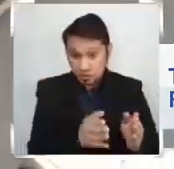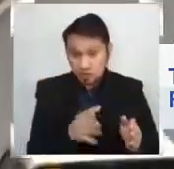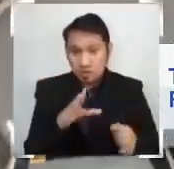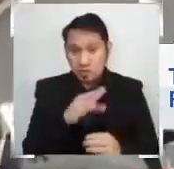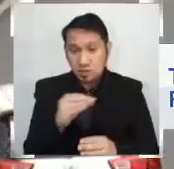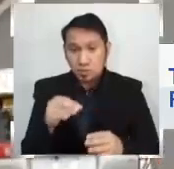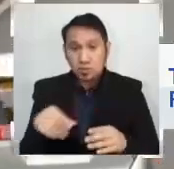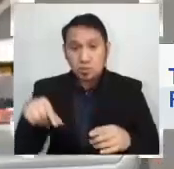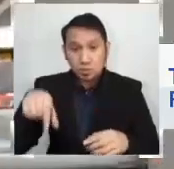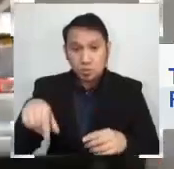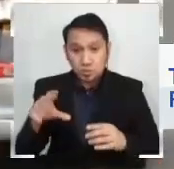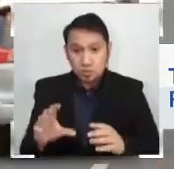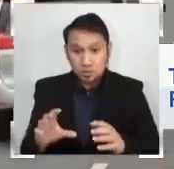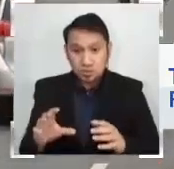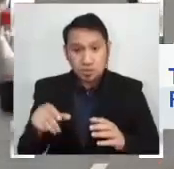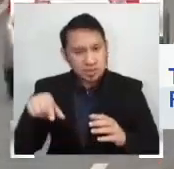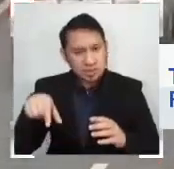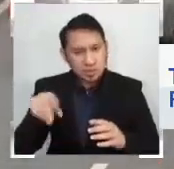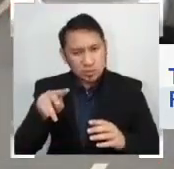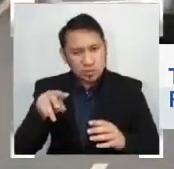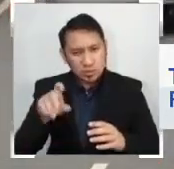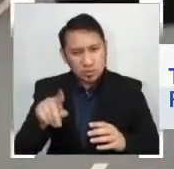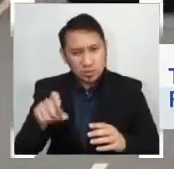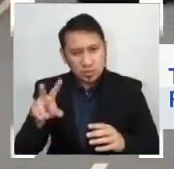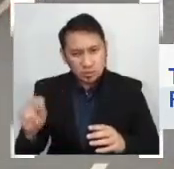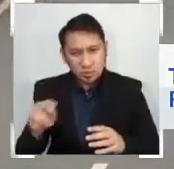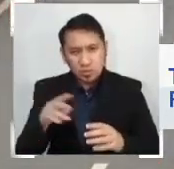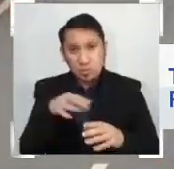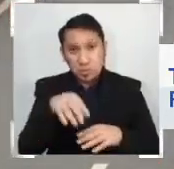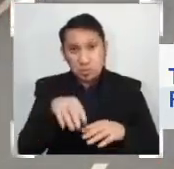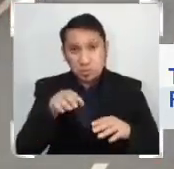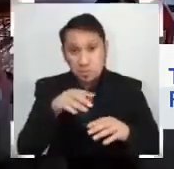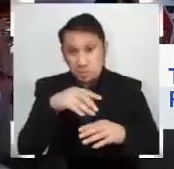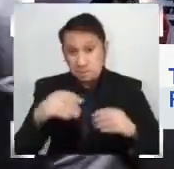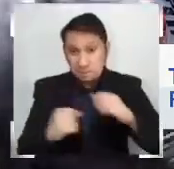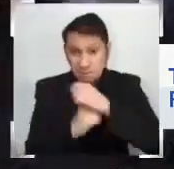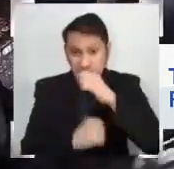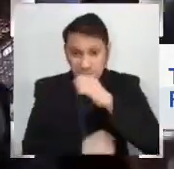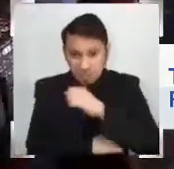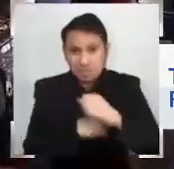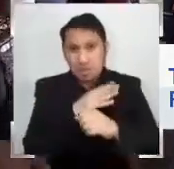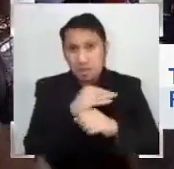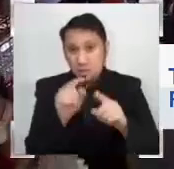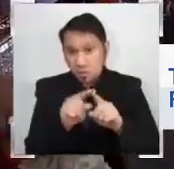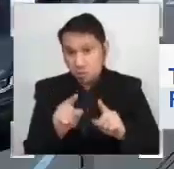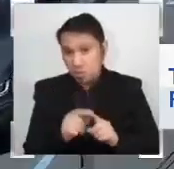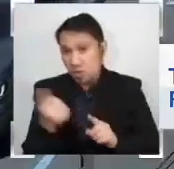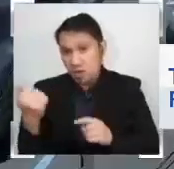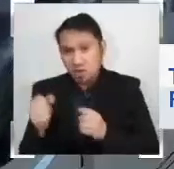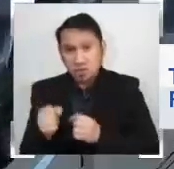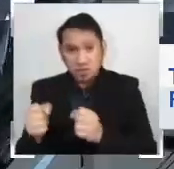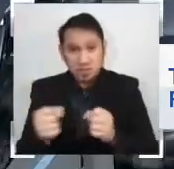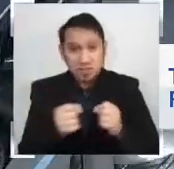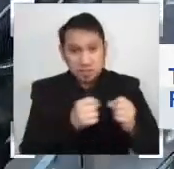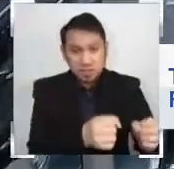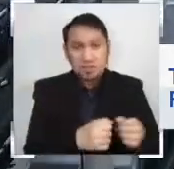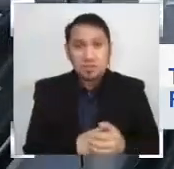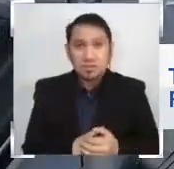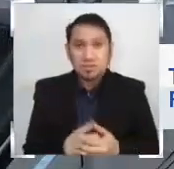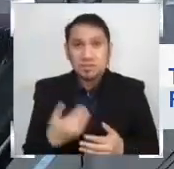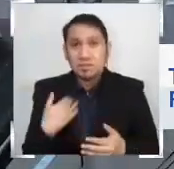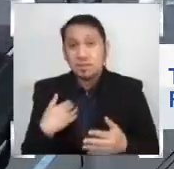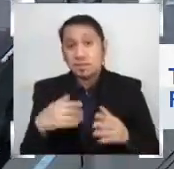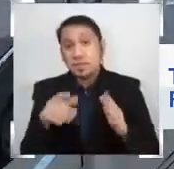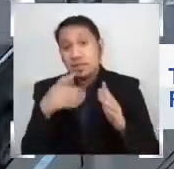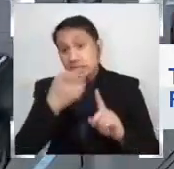lane ng Espanya mula P. Campa hanggang A. Mendoza pati ilang side streets patungong Quiapo Church. May checkpoint sa kanto ng mga